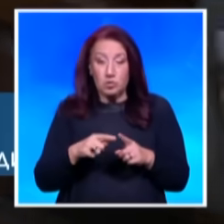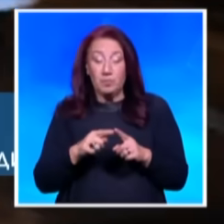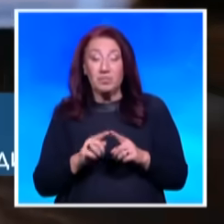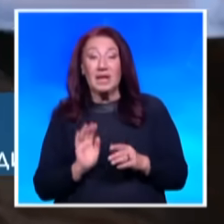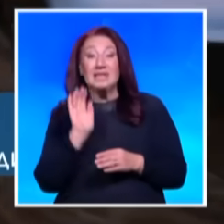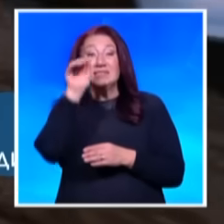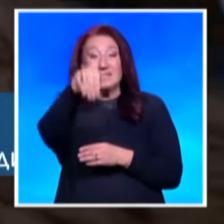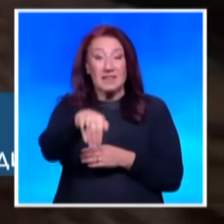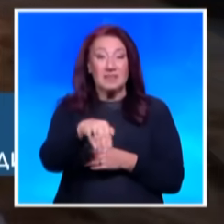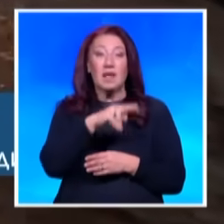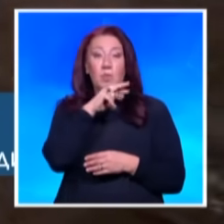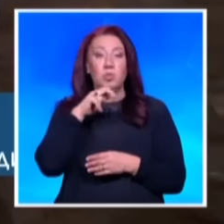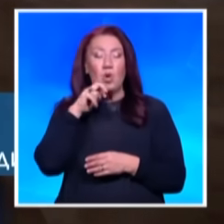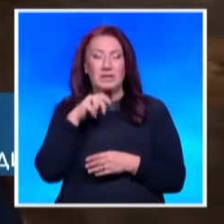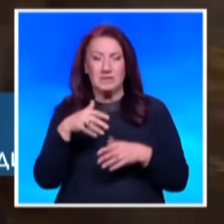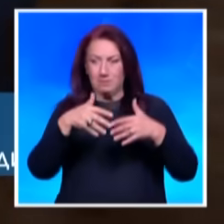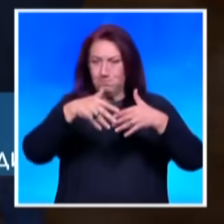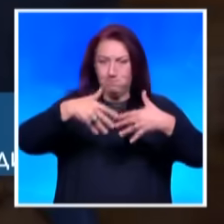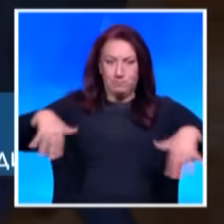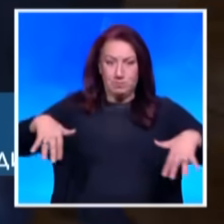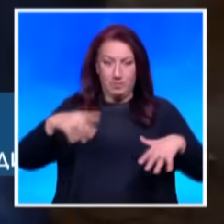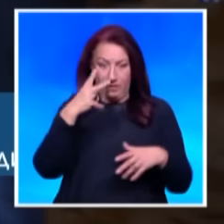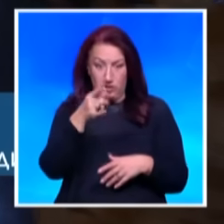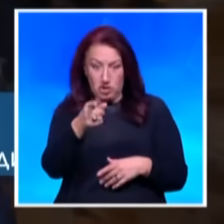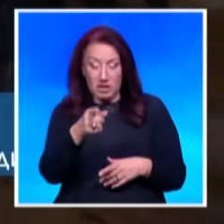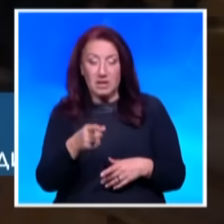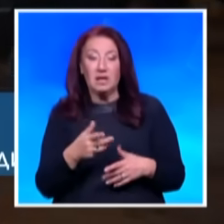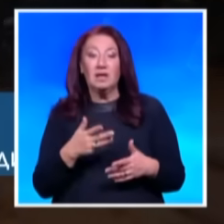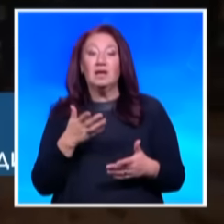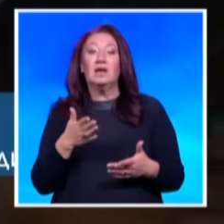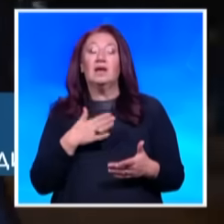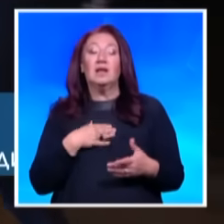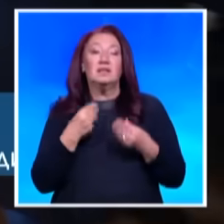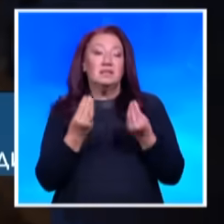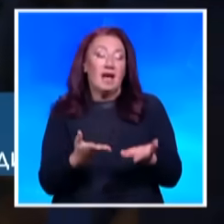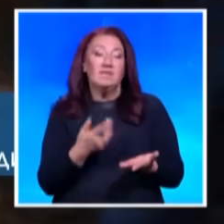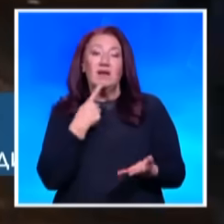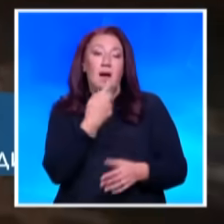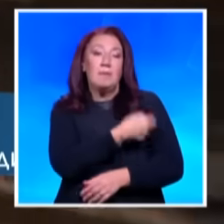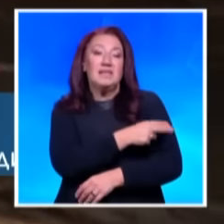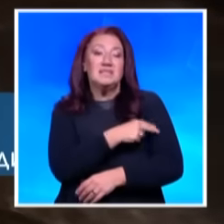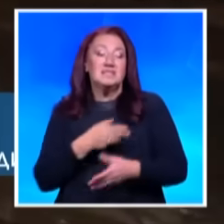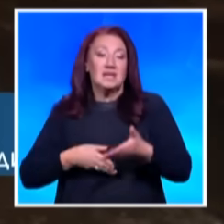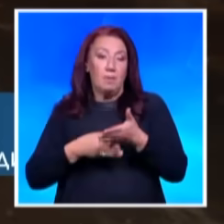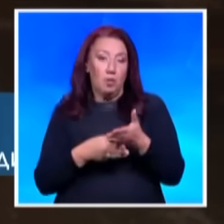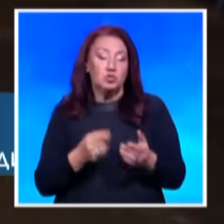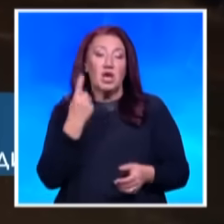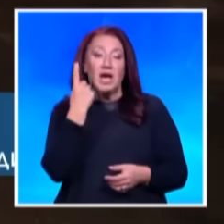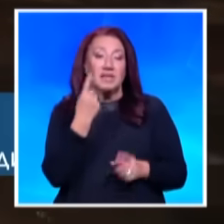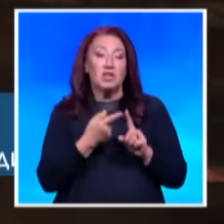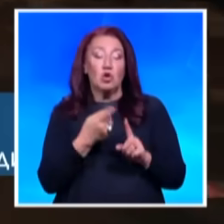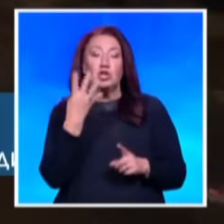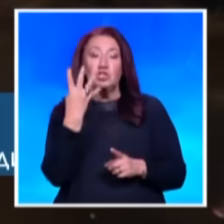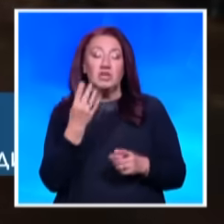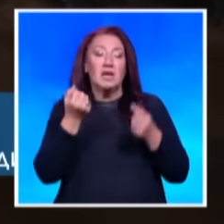който виждате зад полицейския кордон, който виждате в момента, се оказва първа помощ на един от четиримата пострадали.